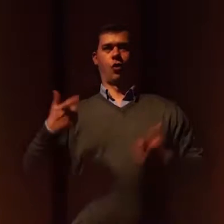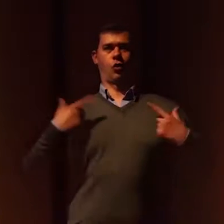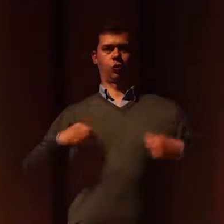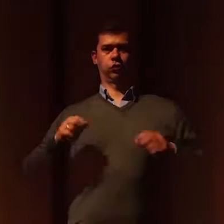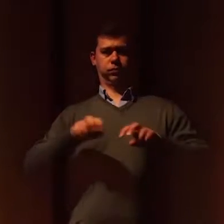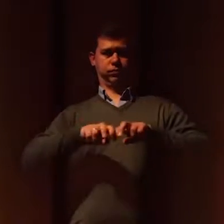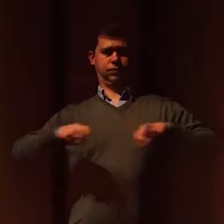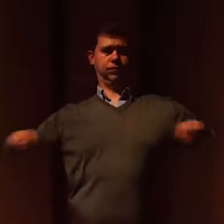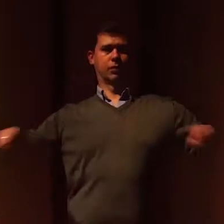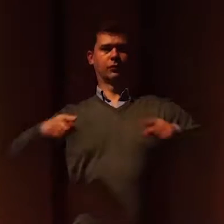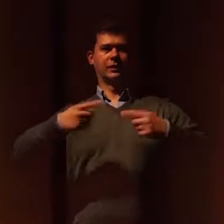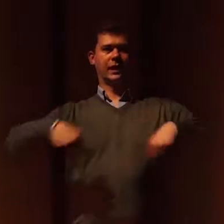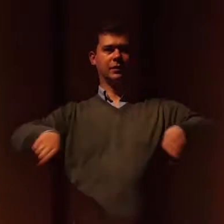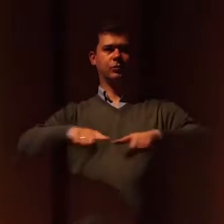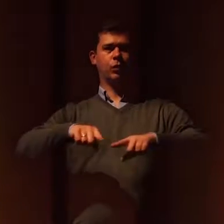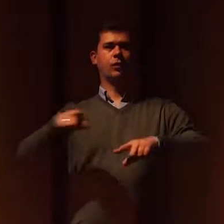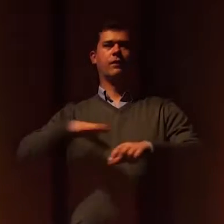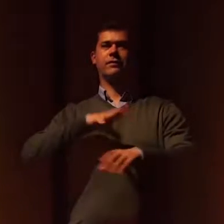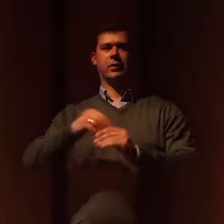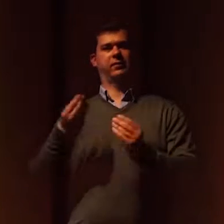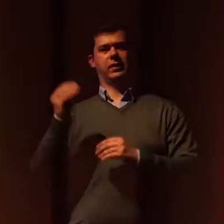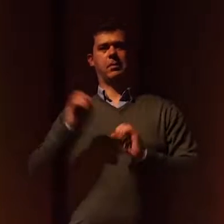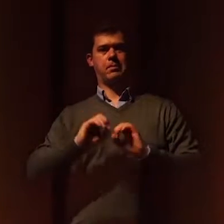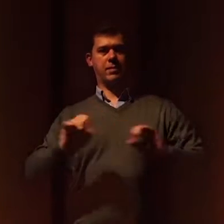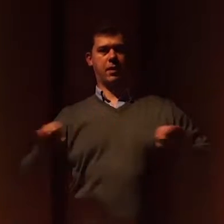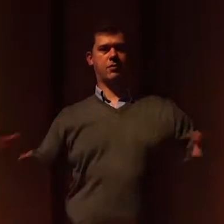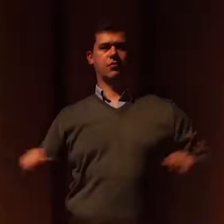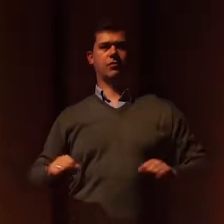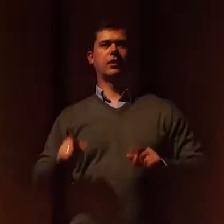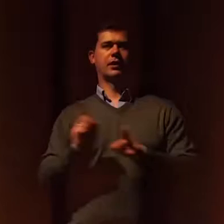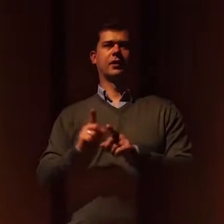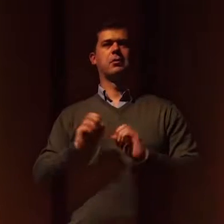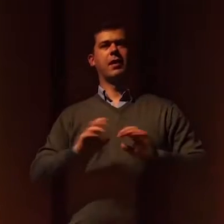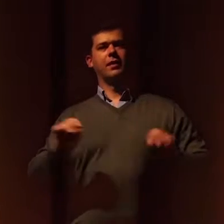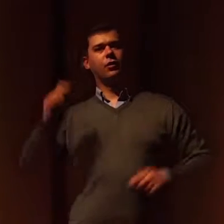zespół specjalistów głównie Pedagogów ale także